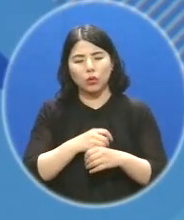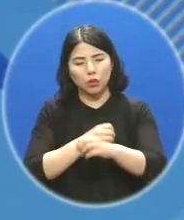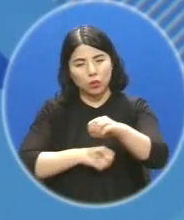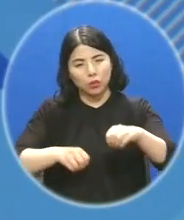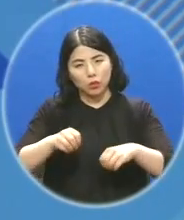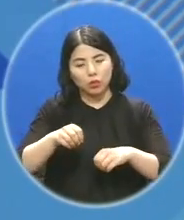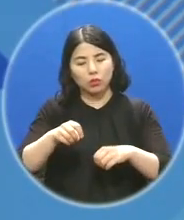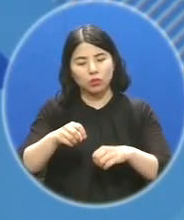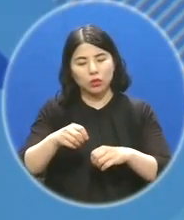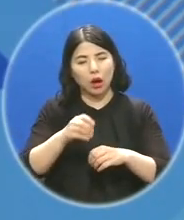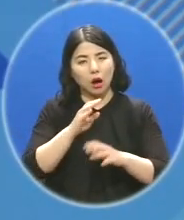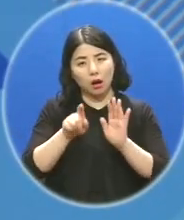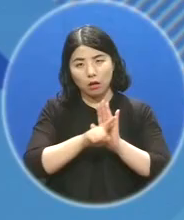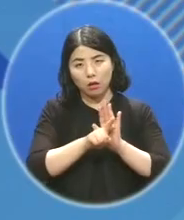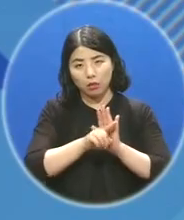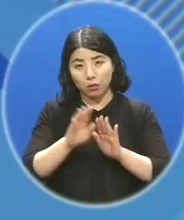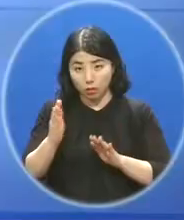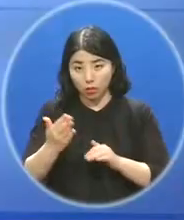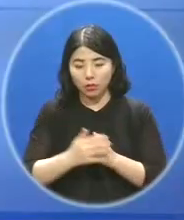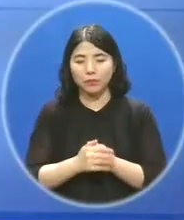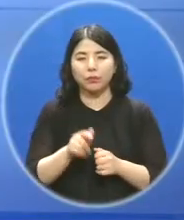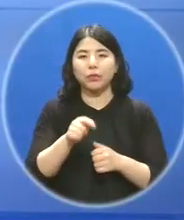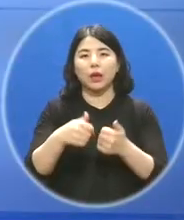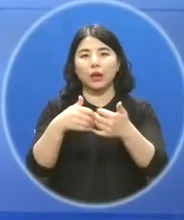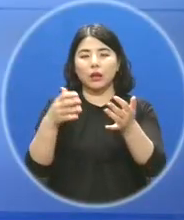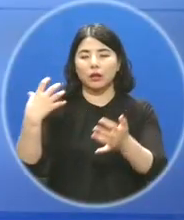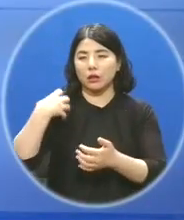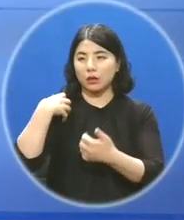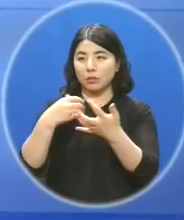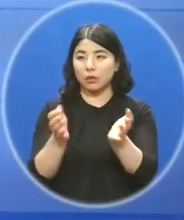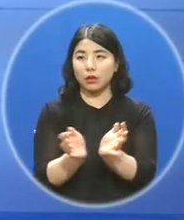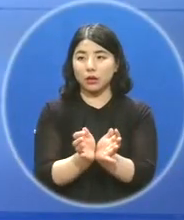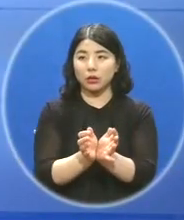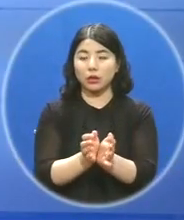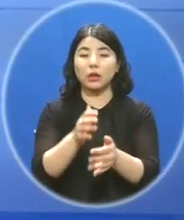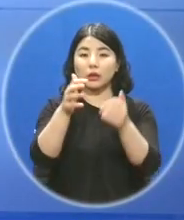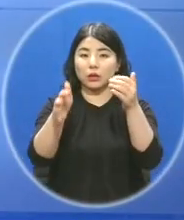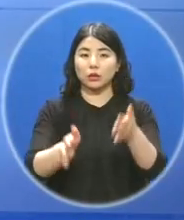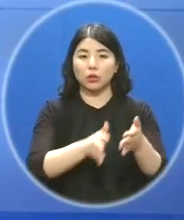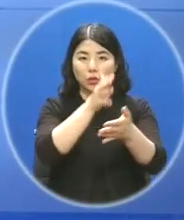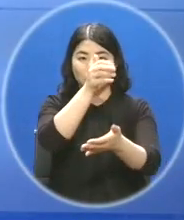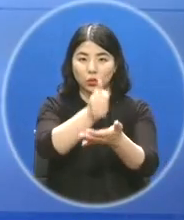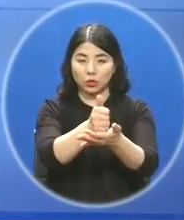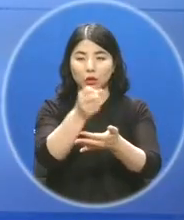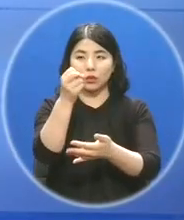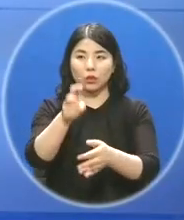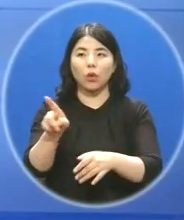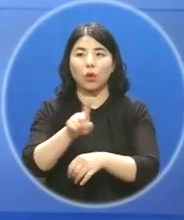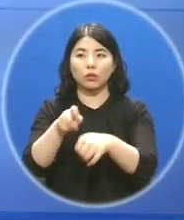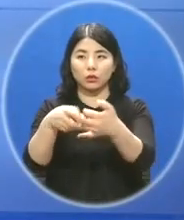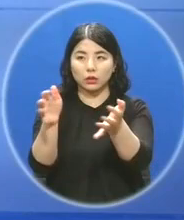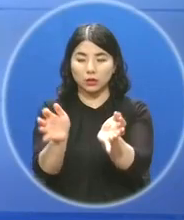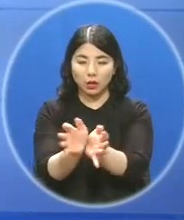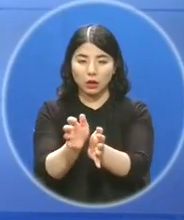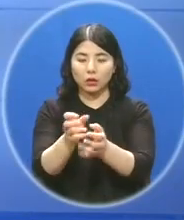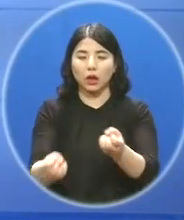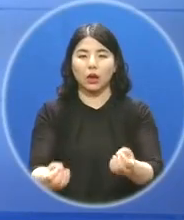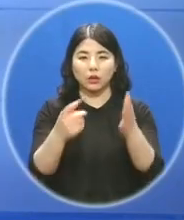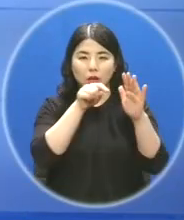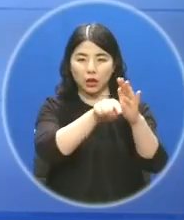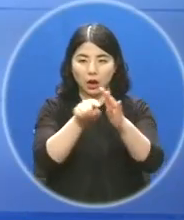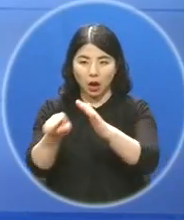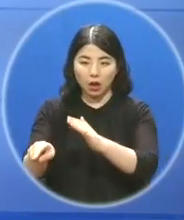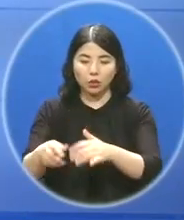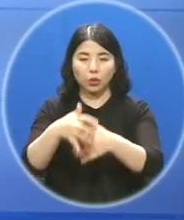기능을 하잖아요. 그런데 그거는 또 그 집행부 그 예를 들어 지사님이나 네. 시장님 그리고 아니면 어느 단체 그 행사를 가도 그